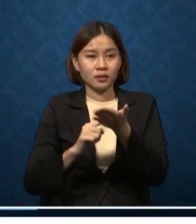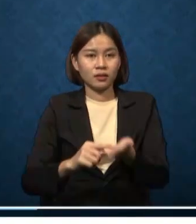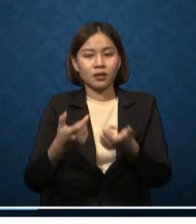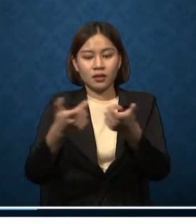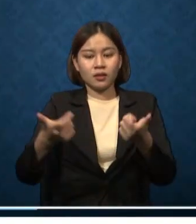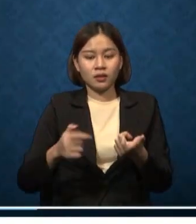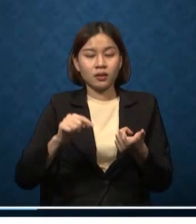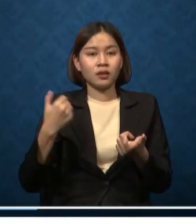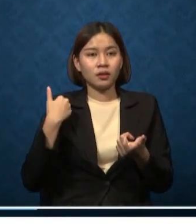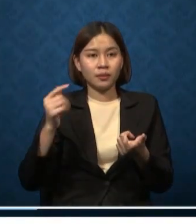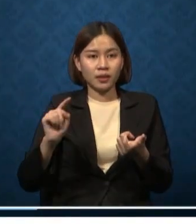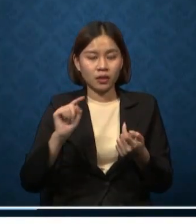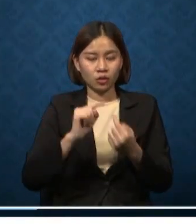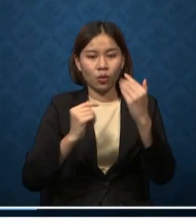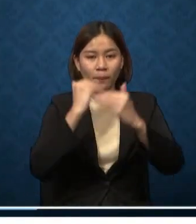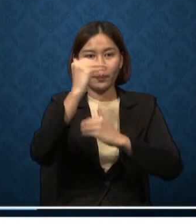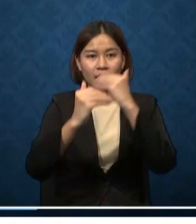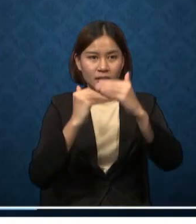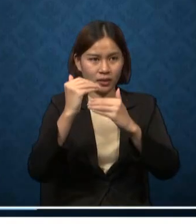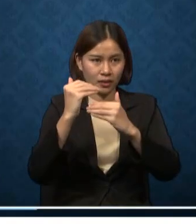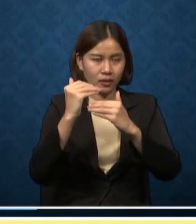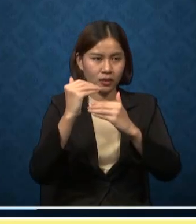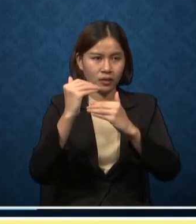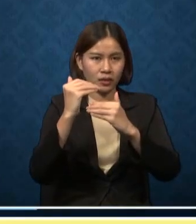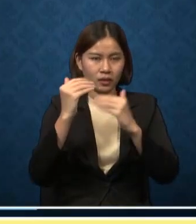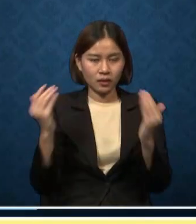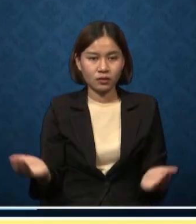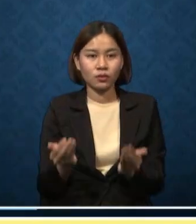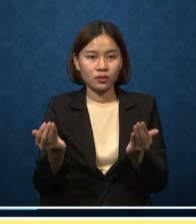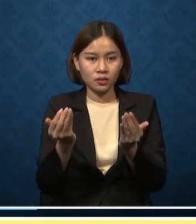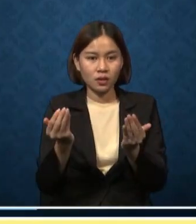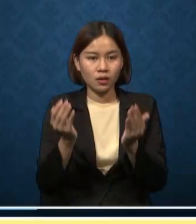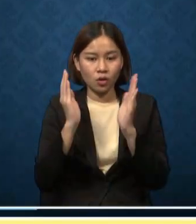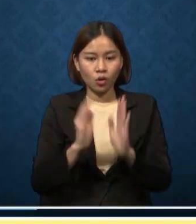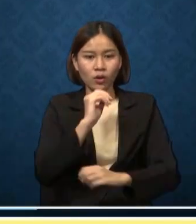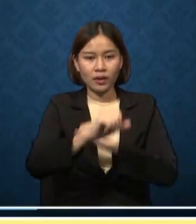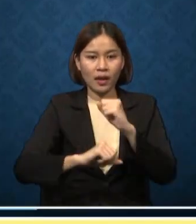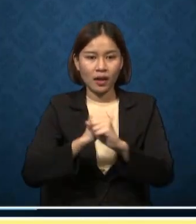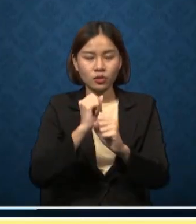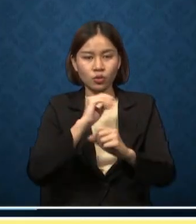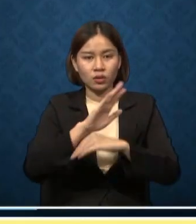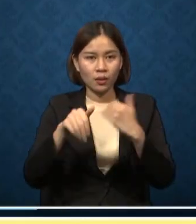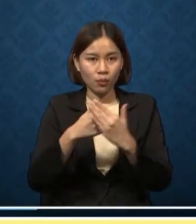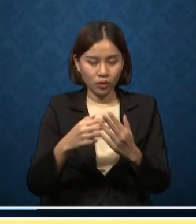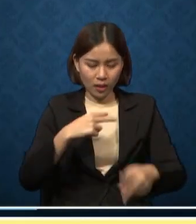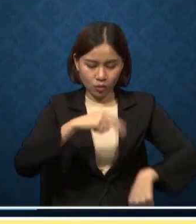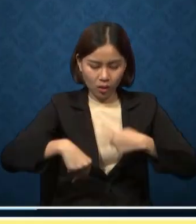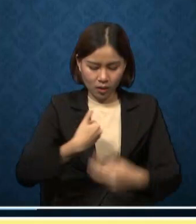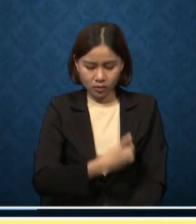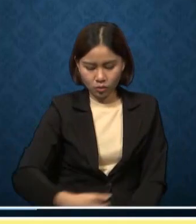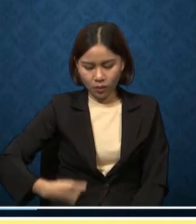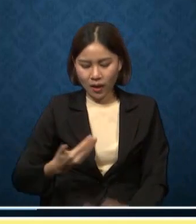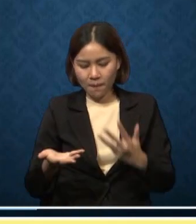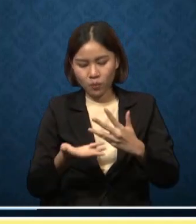ก็มีตั้งแต่เรื่องการพัฒนา Health in All policyการส่งเสริมคนทุกช่วงวัยมีการดูแลสุขภาพการยกระดับ